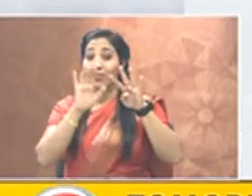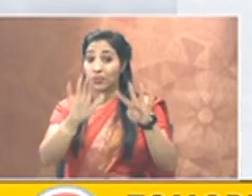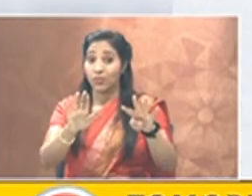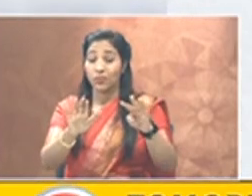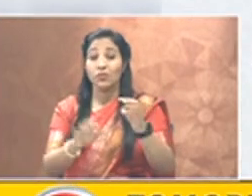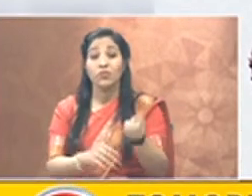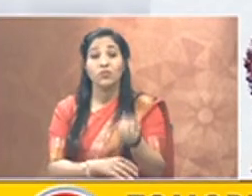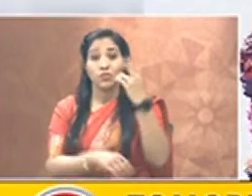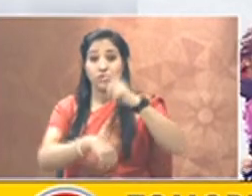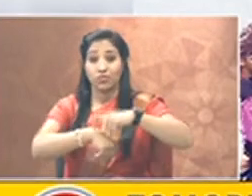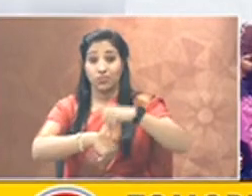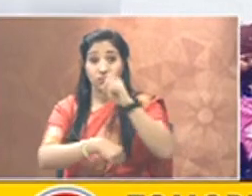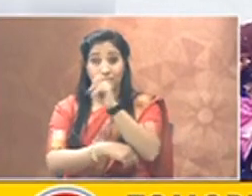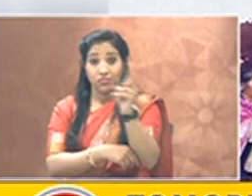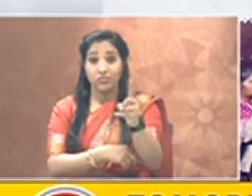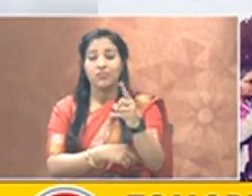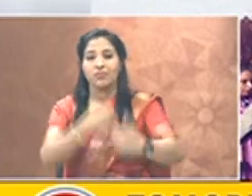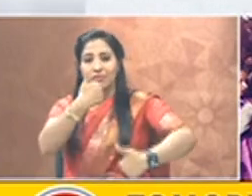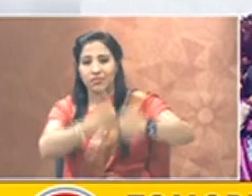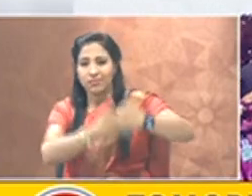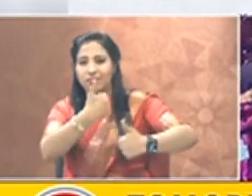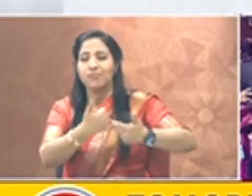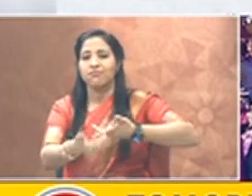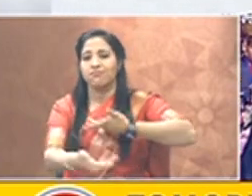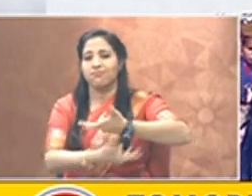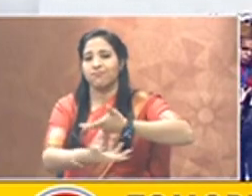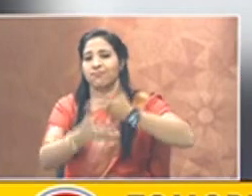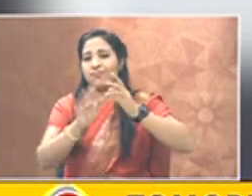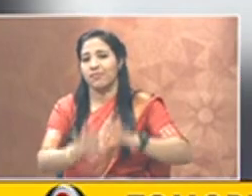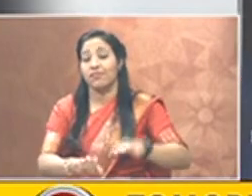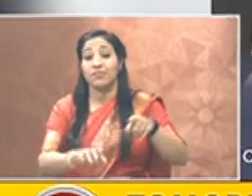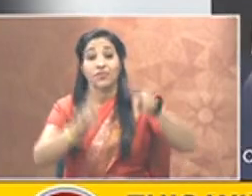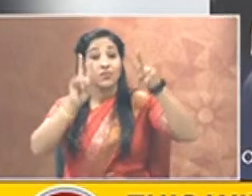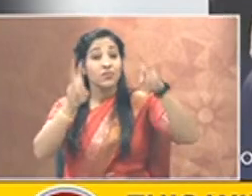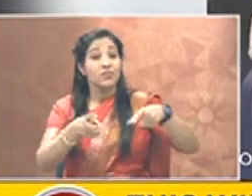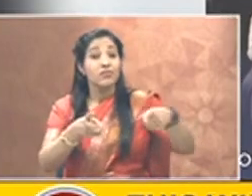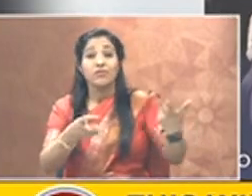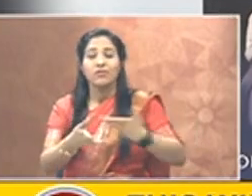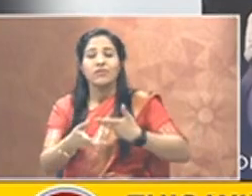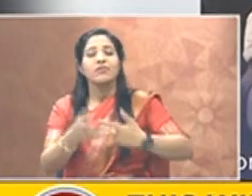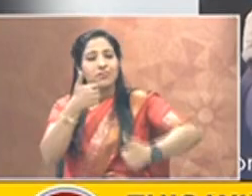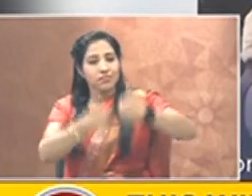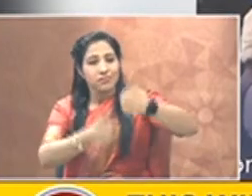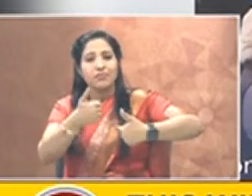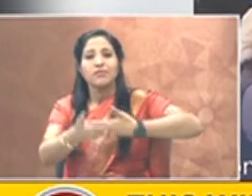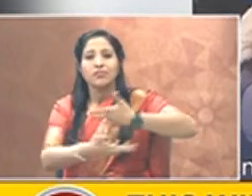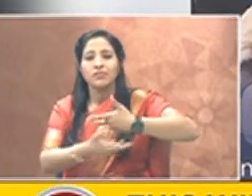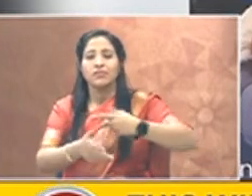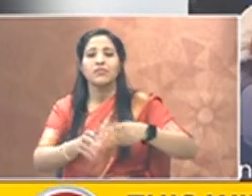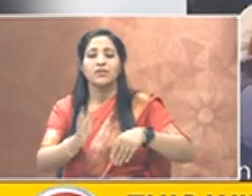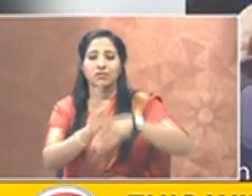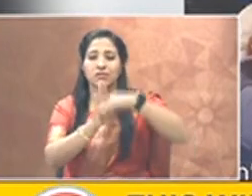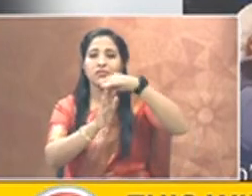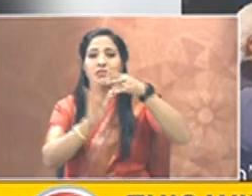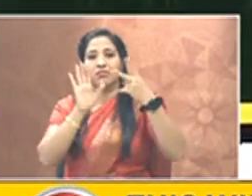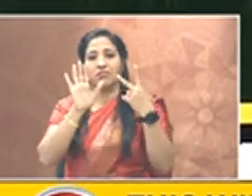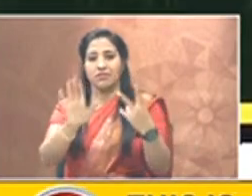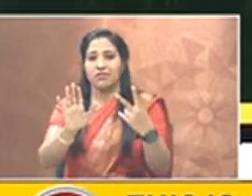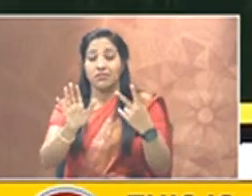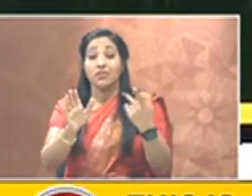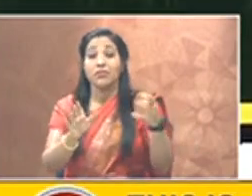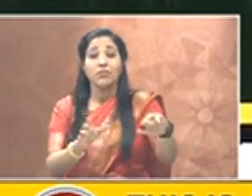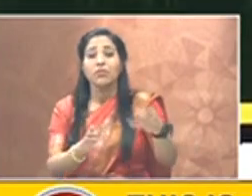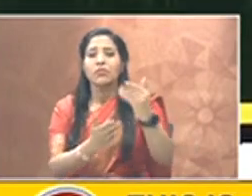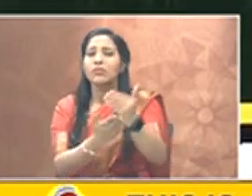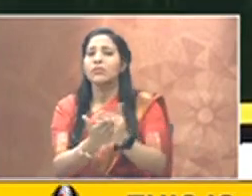बजे हम परीक्षा पे चर्चा भी करेंगे। परीक्षा पे चर्चा का ये 7वां संस्करण होगा। ये एक